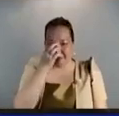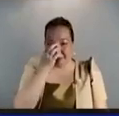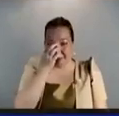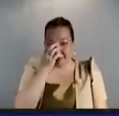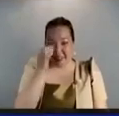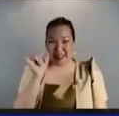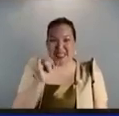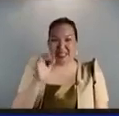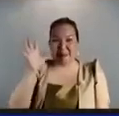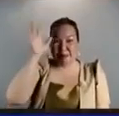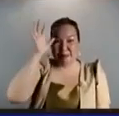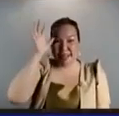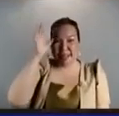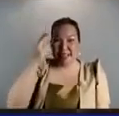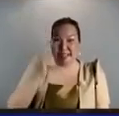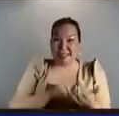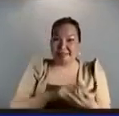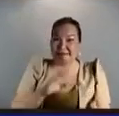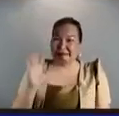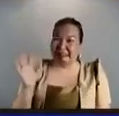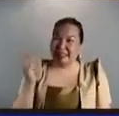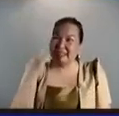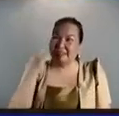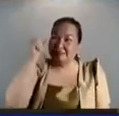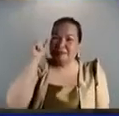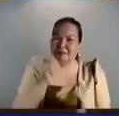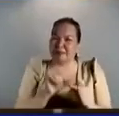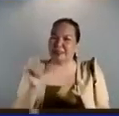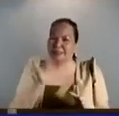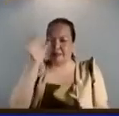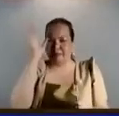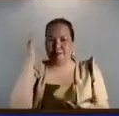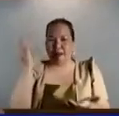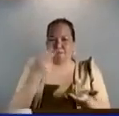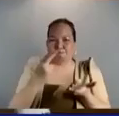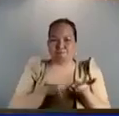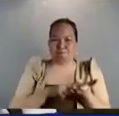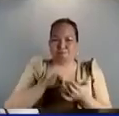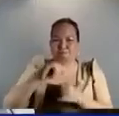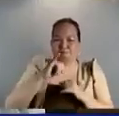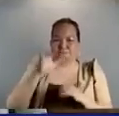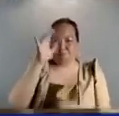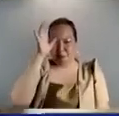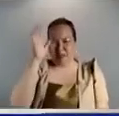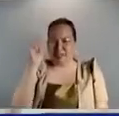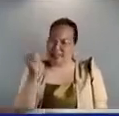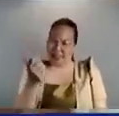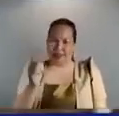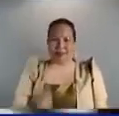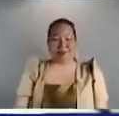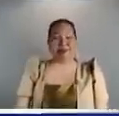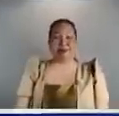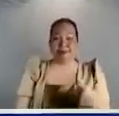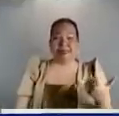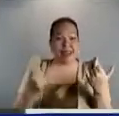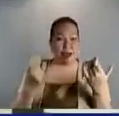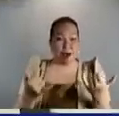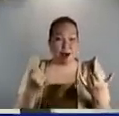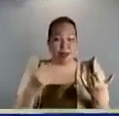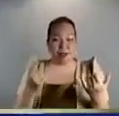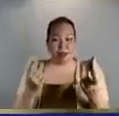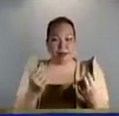niya. Di ba may naalala ko, ha? Pirma niya. Medyo lang. Ayun. Alright, so sa punto pong ito,